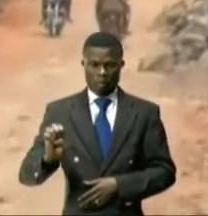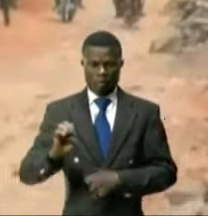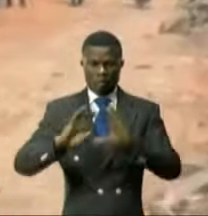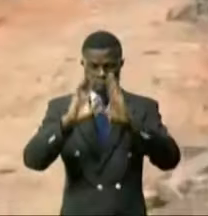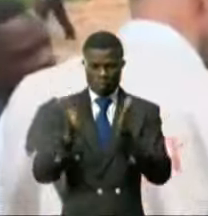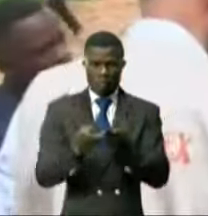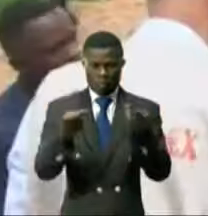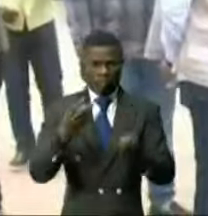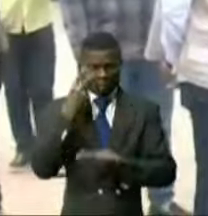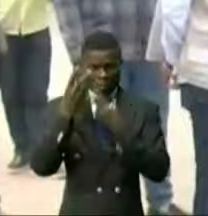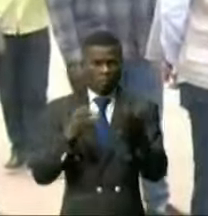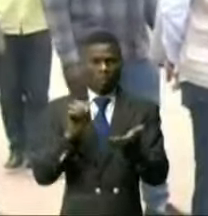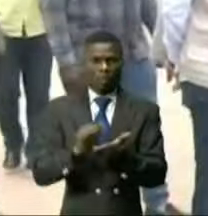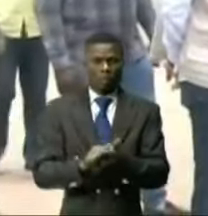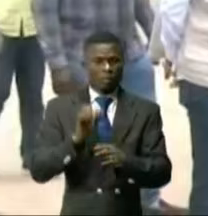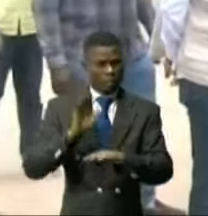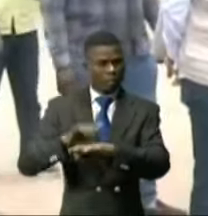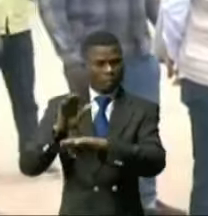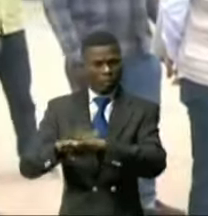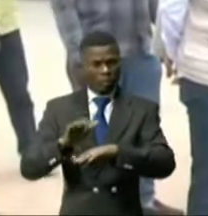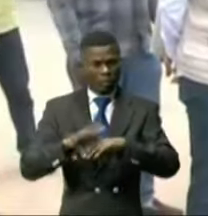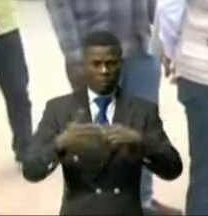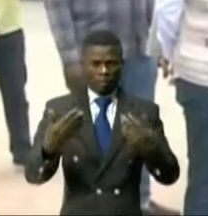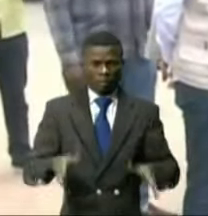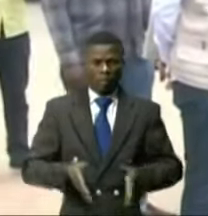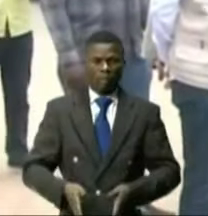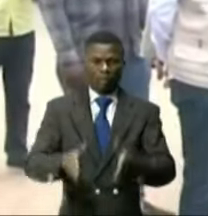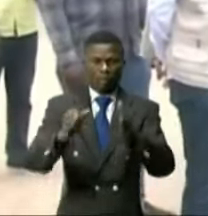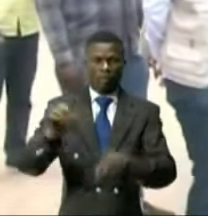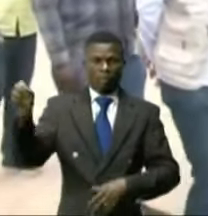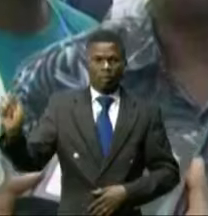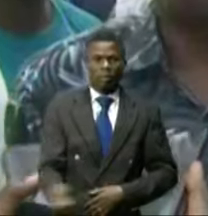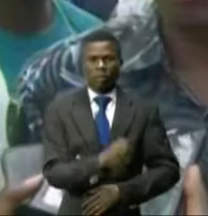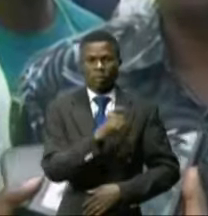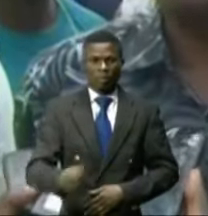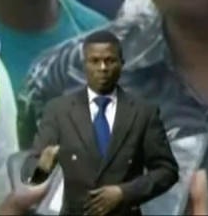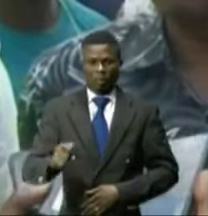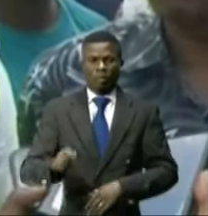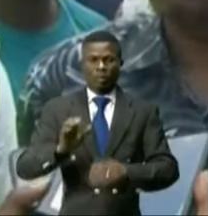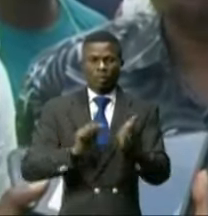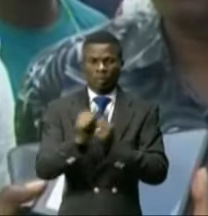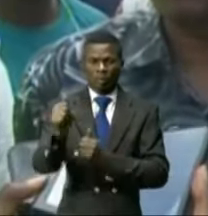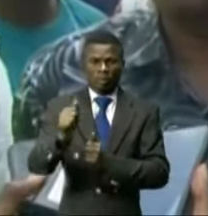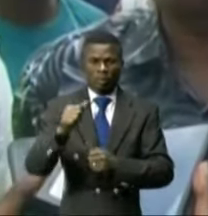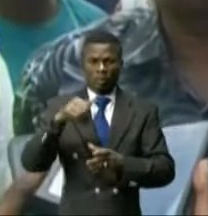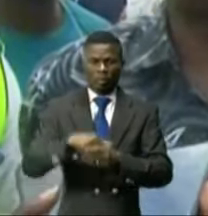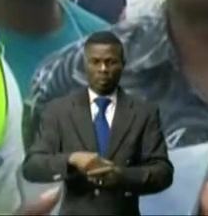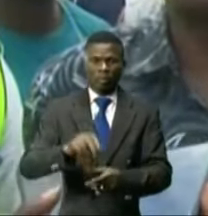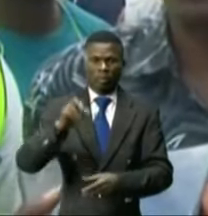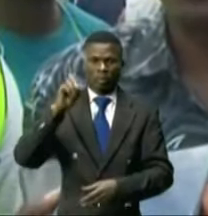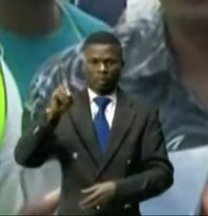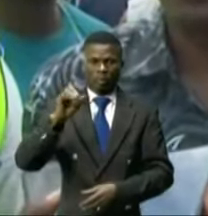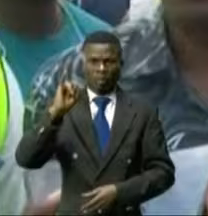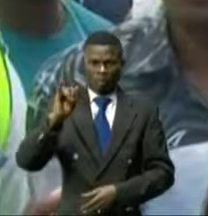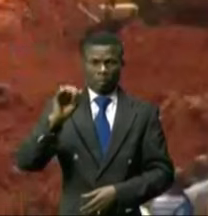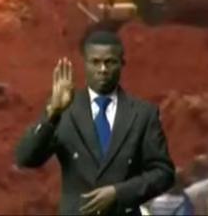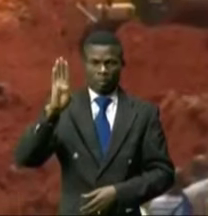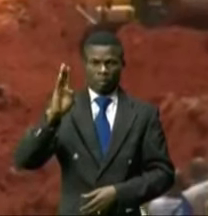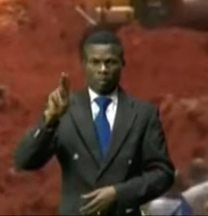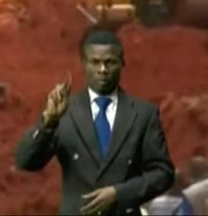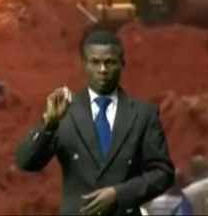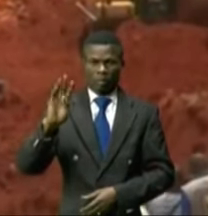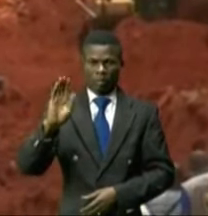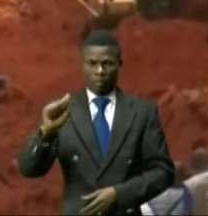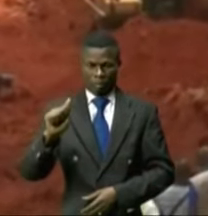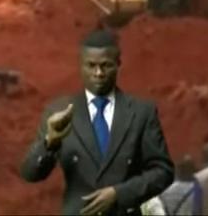été visités. Nous avons commencé par l'avenue Salongo et puis nous sommes entrés sur Dipumba où nous avons posé un problème.